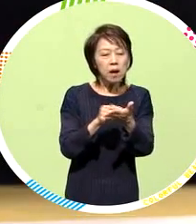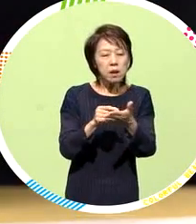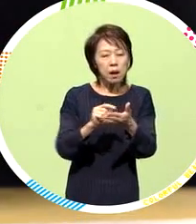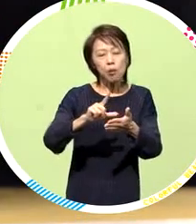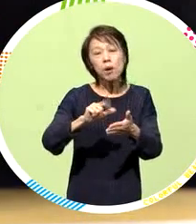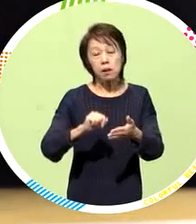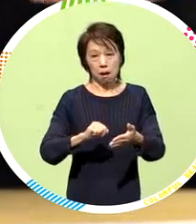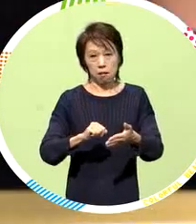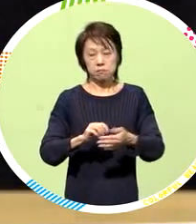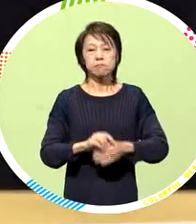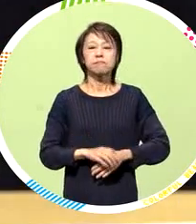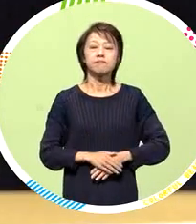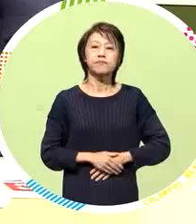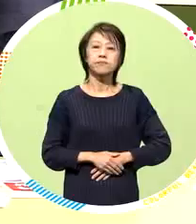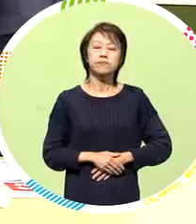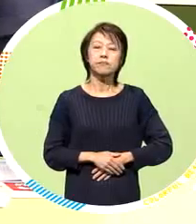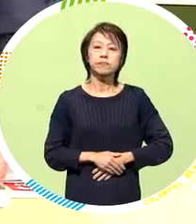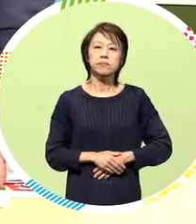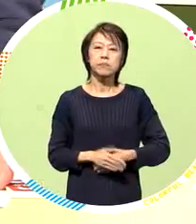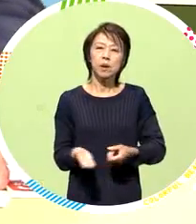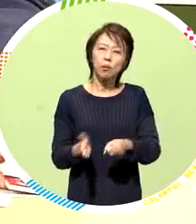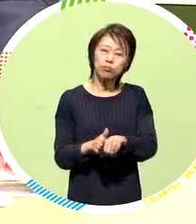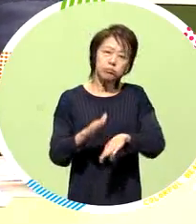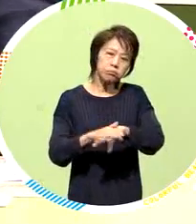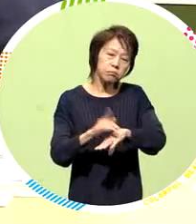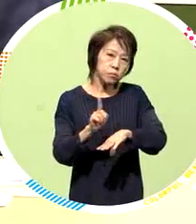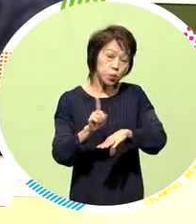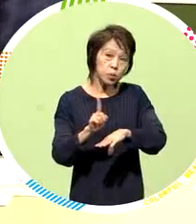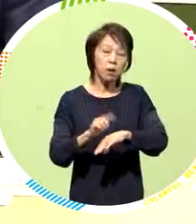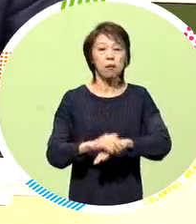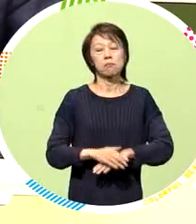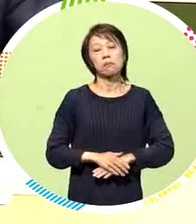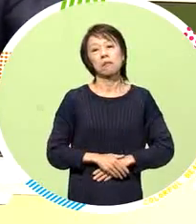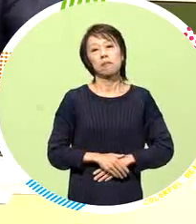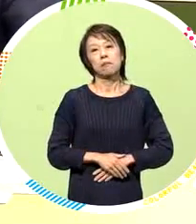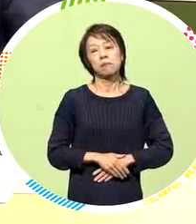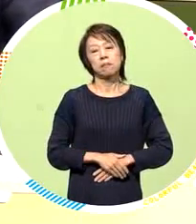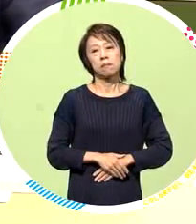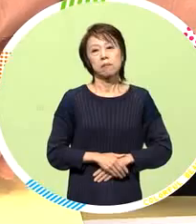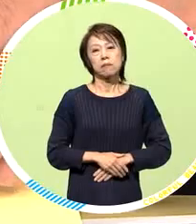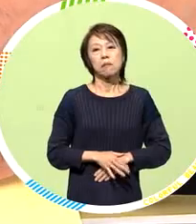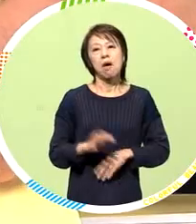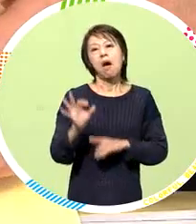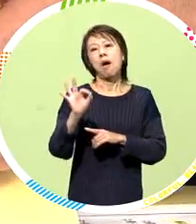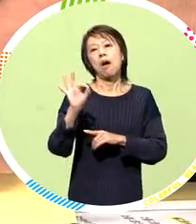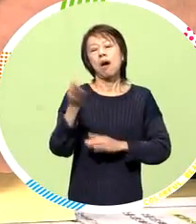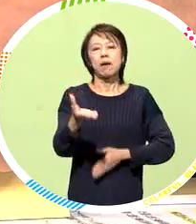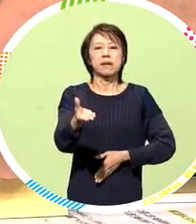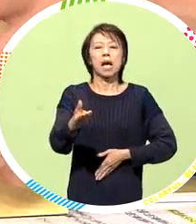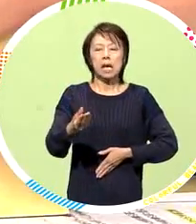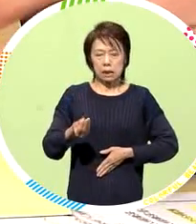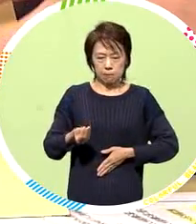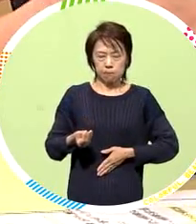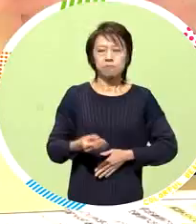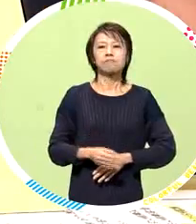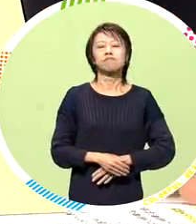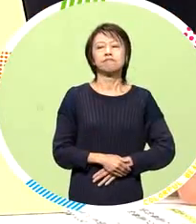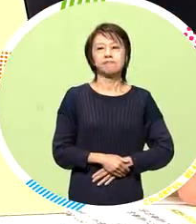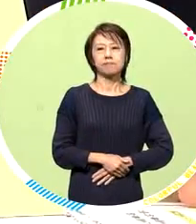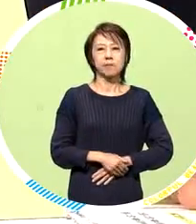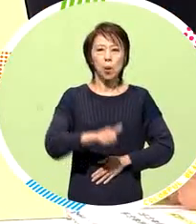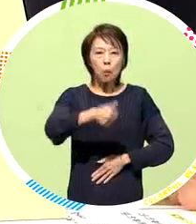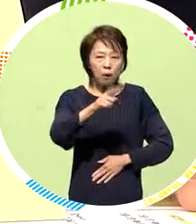予算組めないじゃないそのためにどうしたかというとですねしゃっ嫌悪しました原